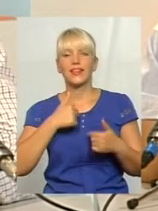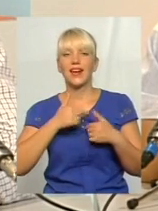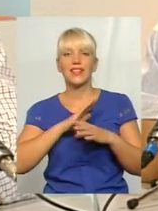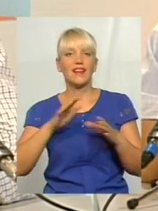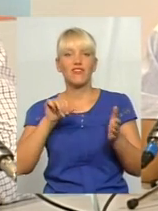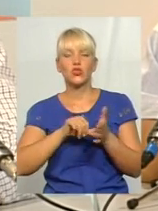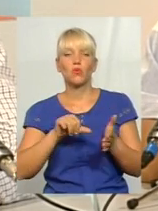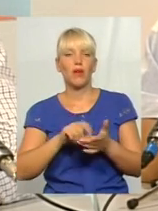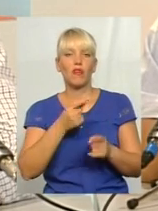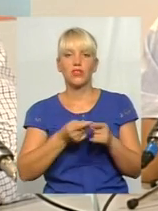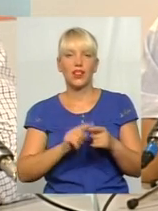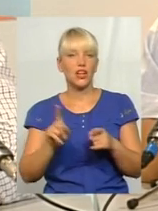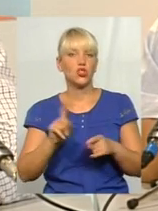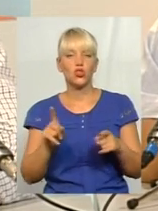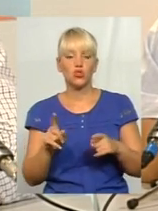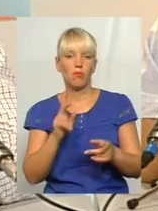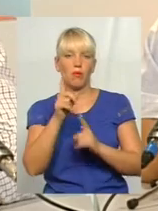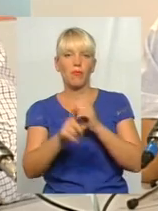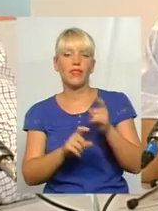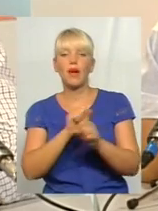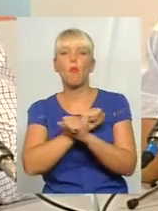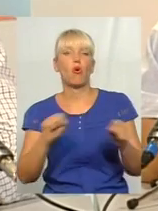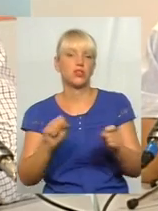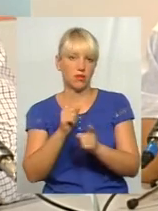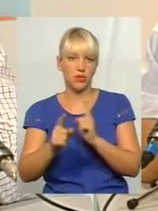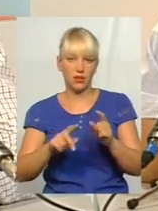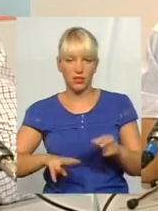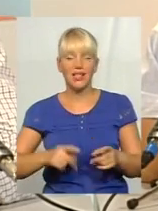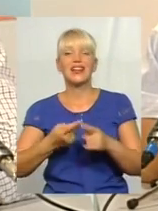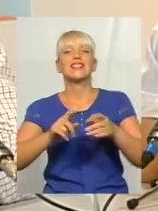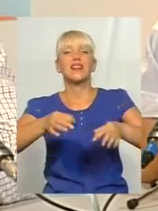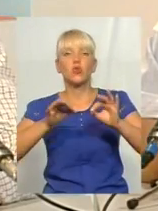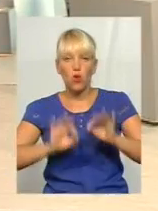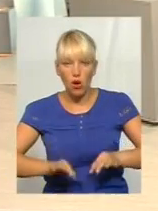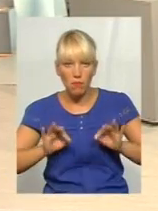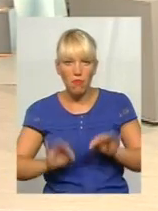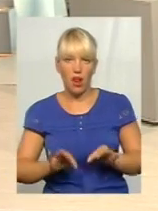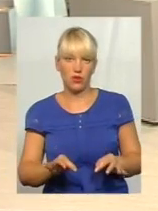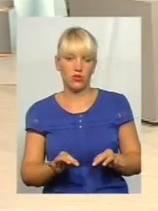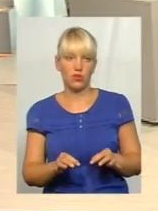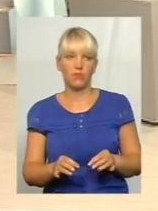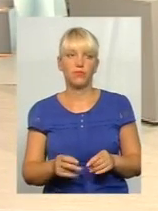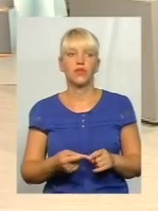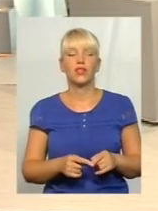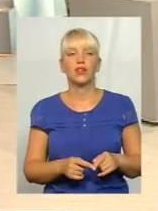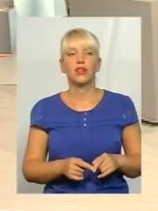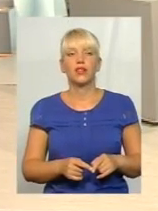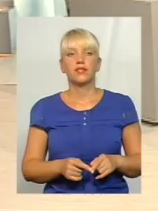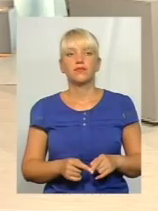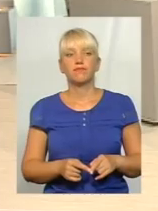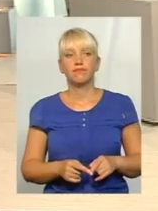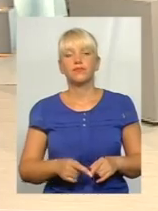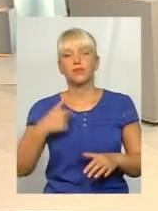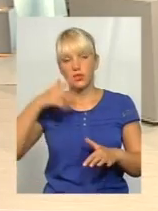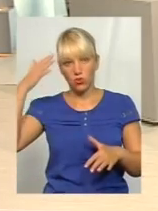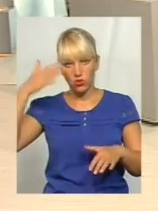не виступаю за те що не можна міняти директорів змінність директорів нормальна дич Ми зрозуміли але на жаль час наш вичерпаний